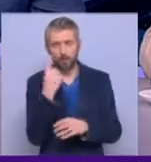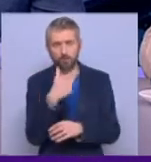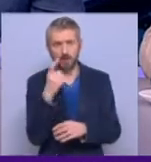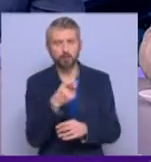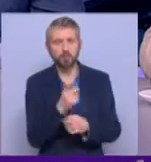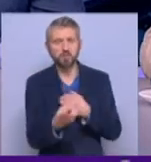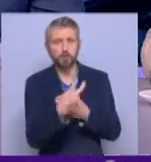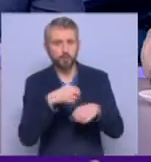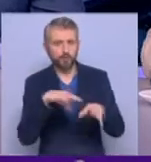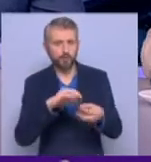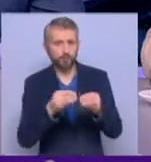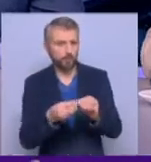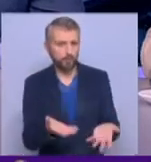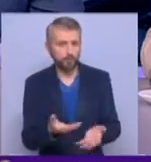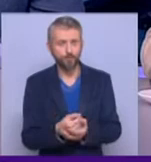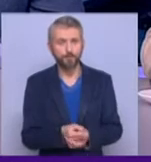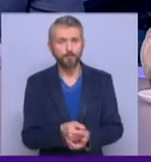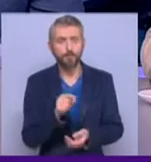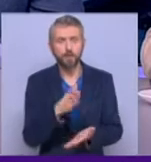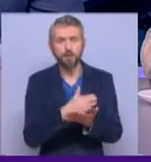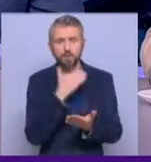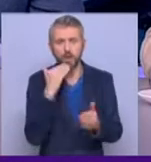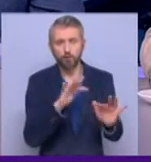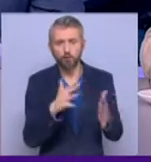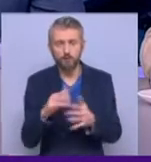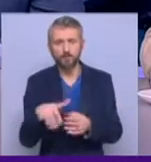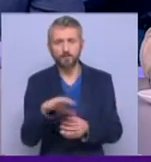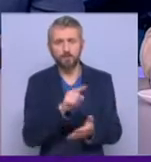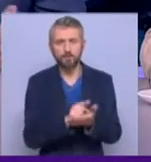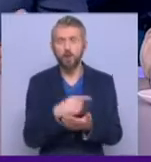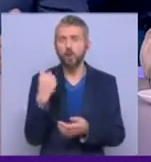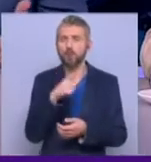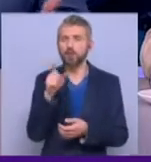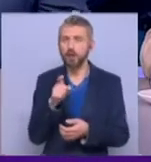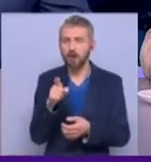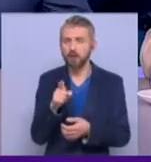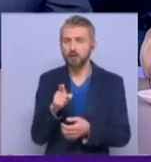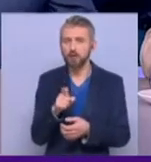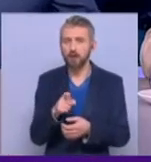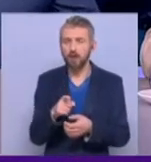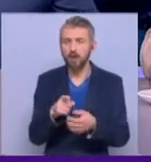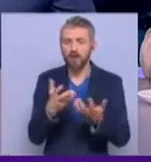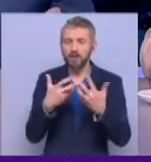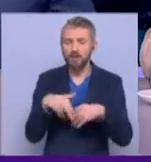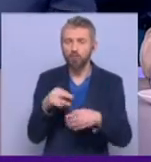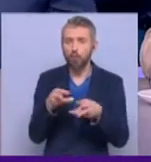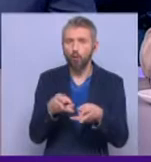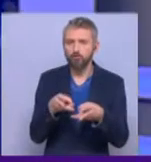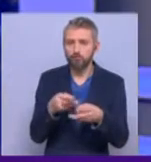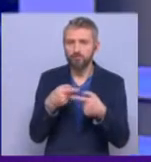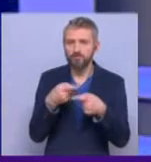і вирішував якусь проблему. Тому тут є багато моментів і все має так, бути збалансовано. Так, облгаз – це чи і техніка по котлу, та,